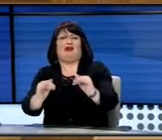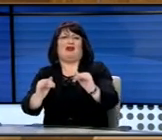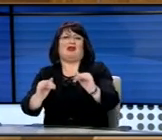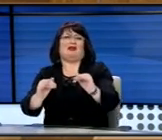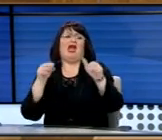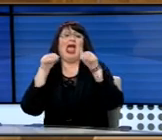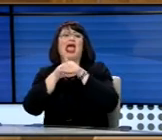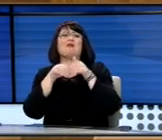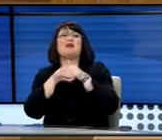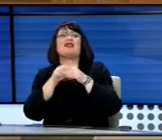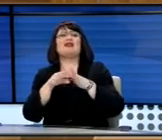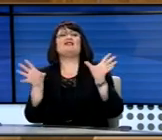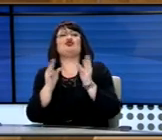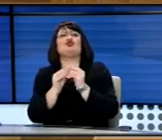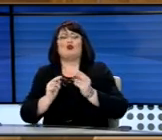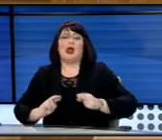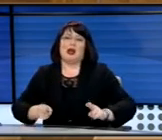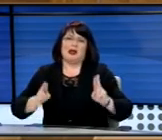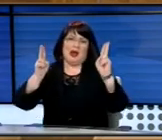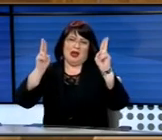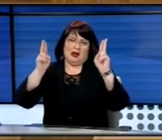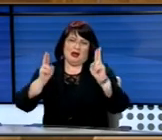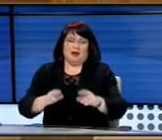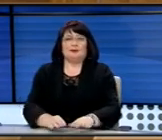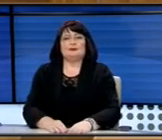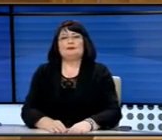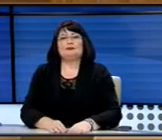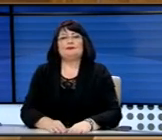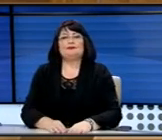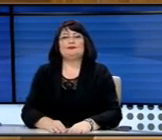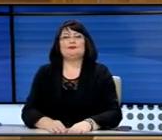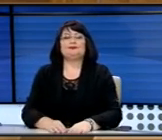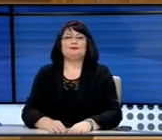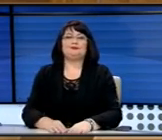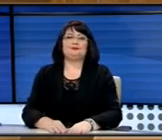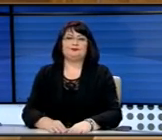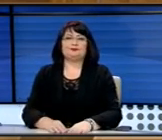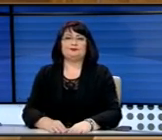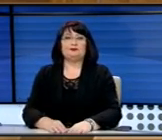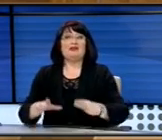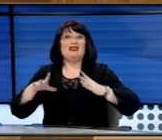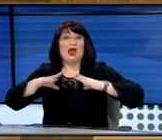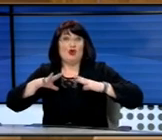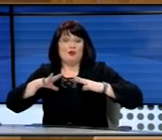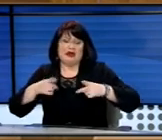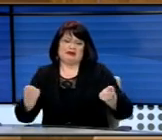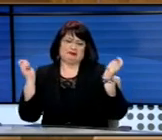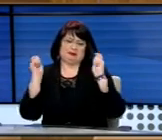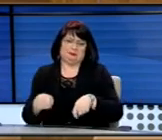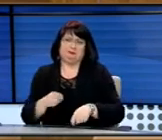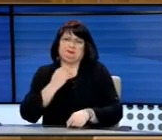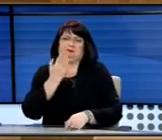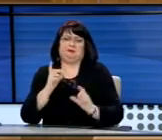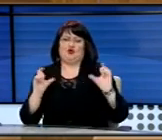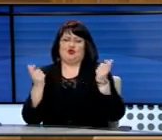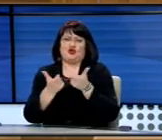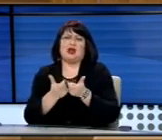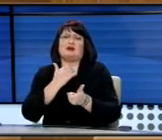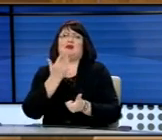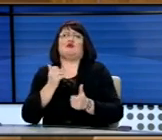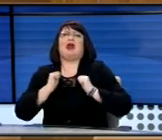των επενδύσεων στην ενέργεια. Πόσο απλησίαστες θα γίνουν διακοπές για τη λαϊκή οικογένεια αν συνεχιστούν οι επενδύσεις